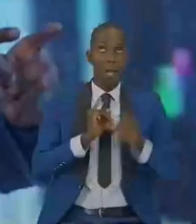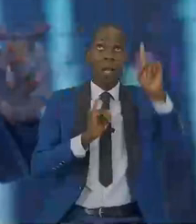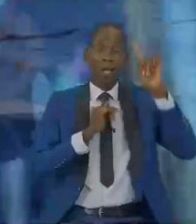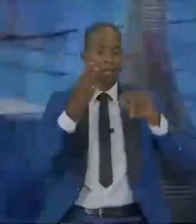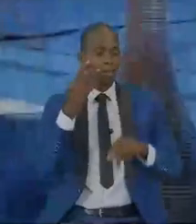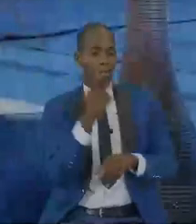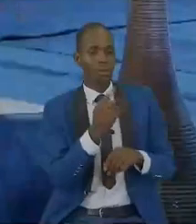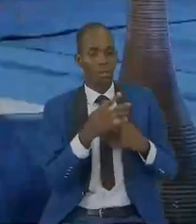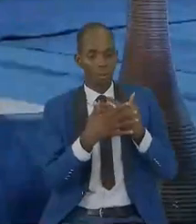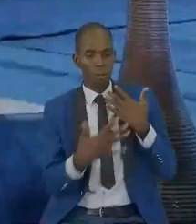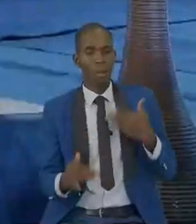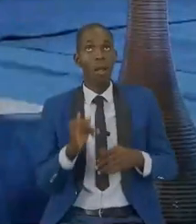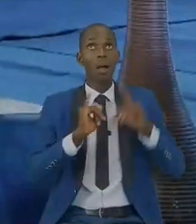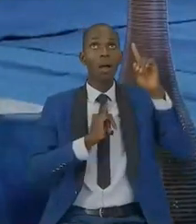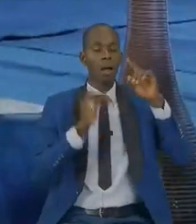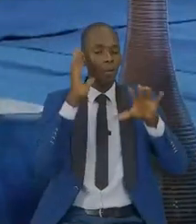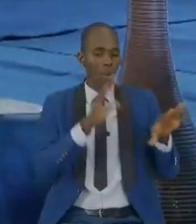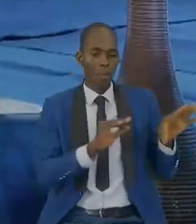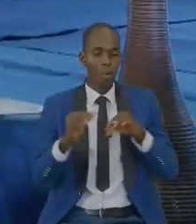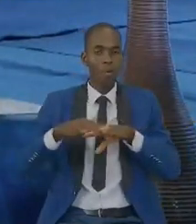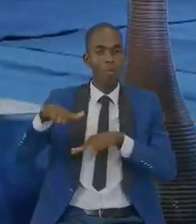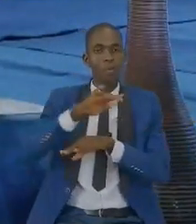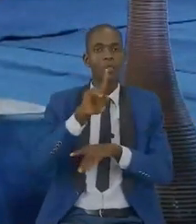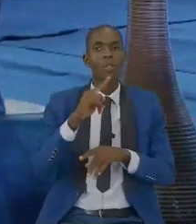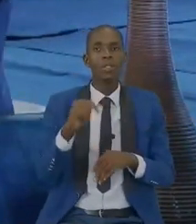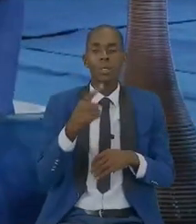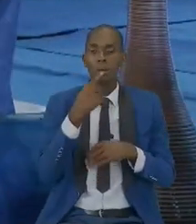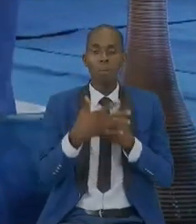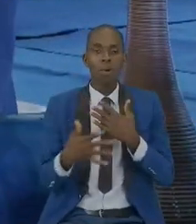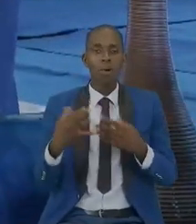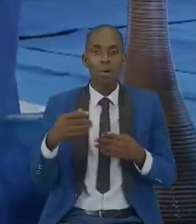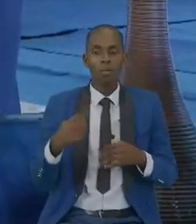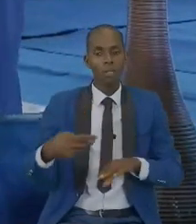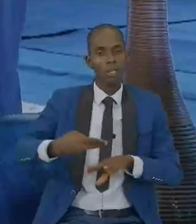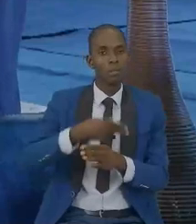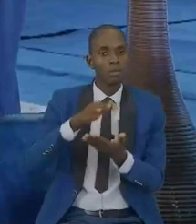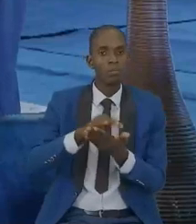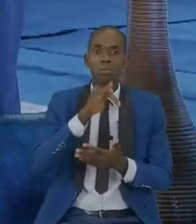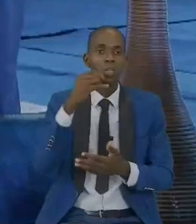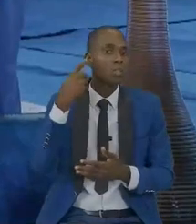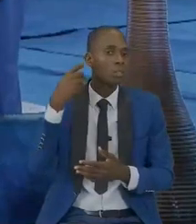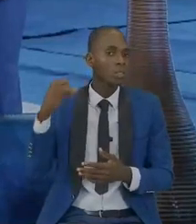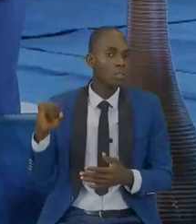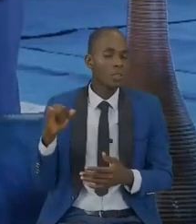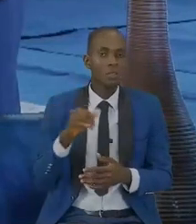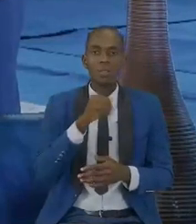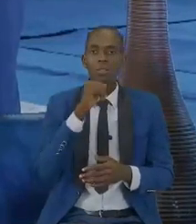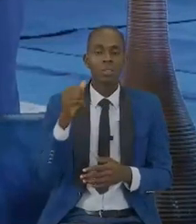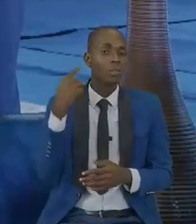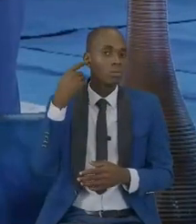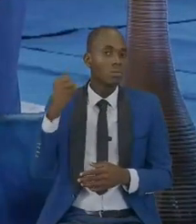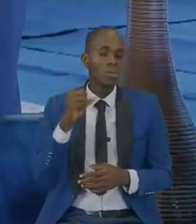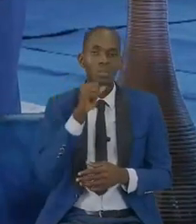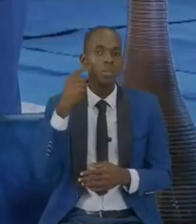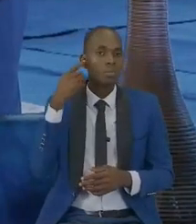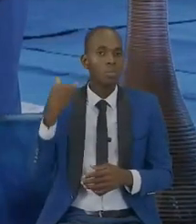voilà l'agneau de Dieu. Je verrai le sang, je passerai par-dessus vous. Le sang de l'agneau, pas